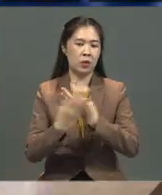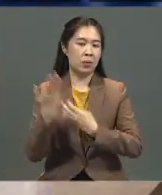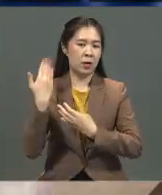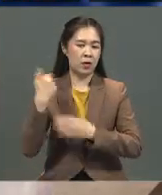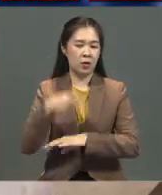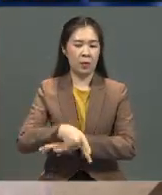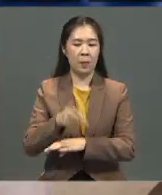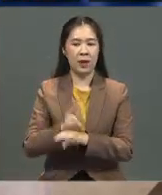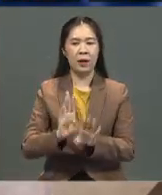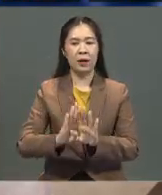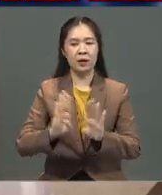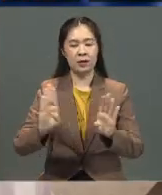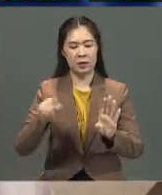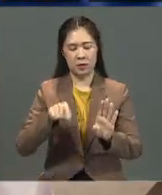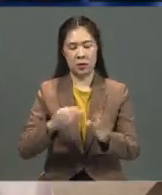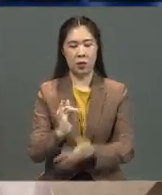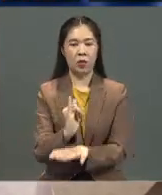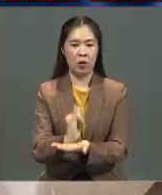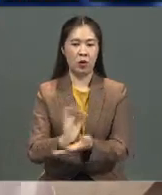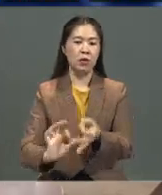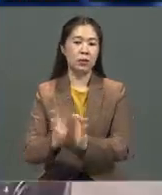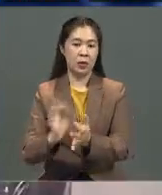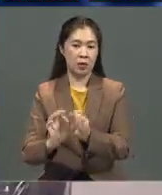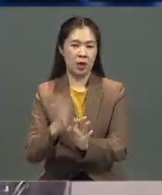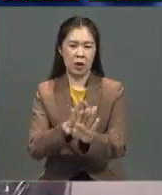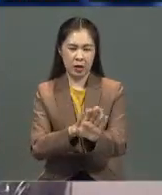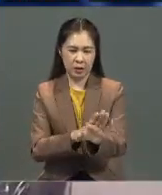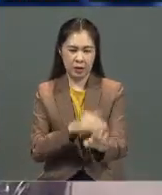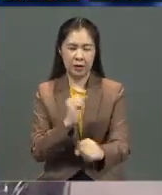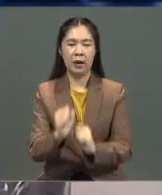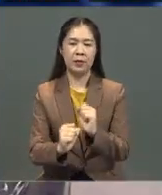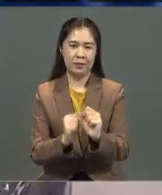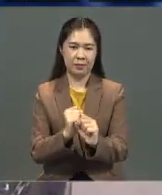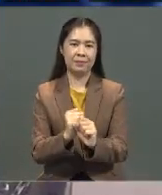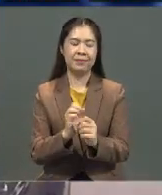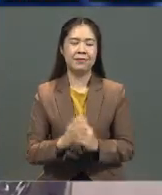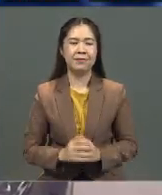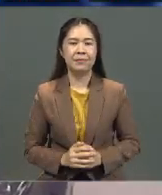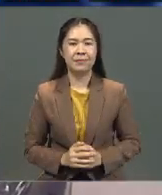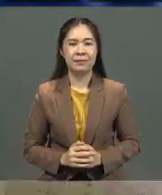ธีถือว่าเป็นการปิดตำนานซีอุยมนุษย์กินคนที่มีมายาวนานกว่าครึ่งศตวรรษ